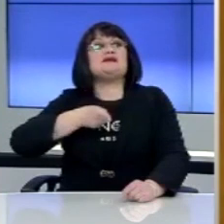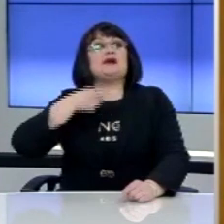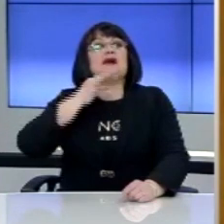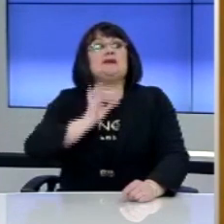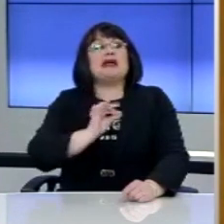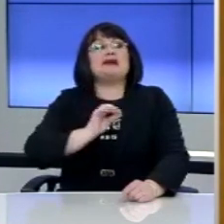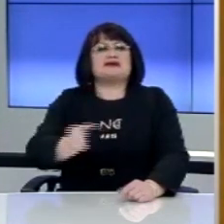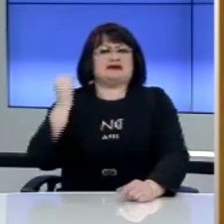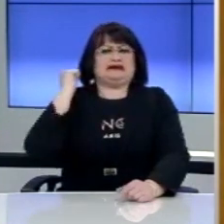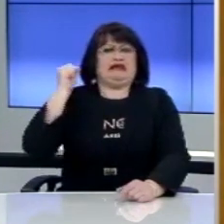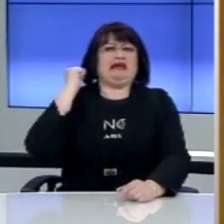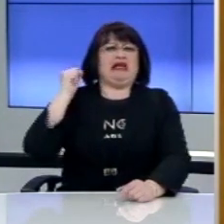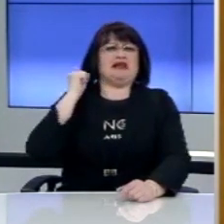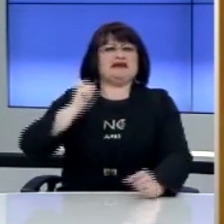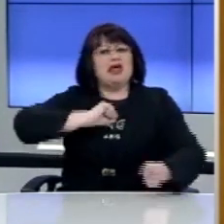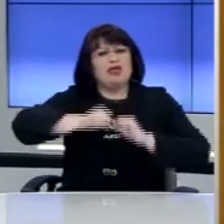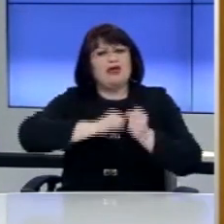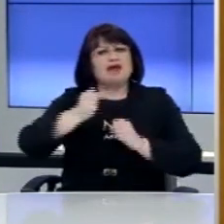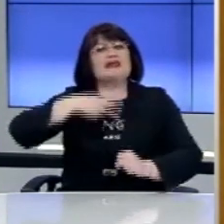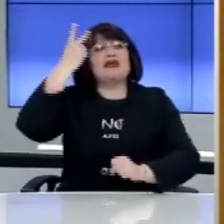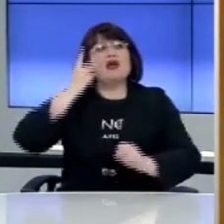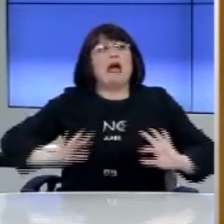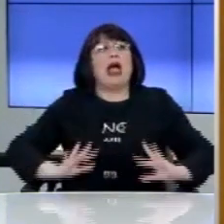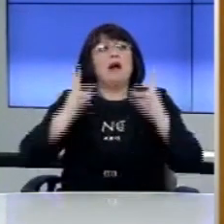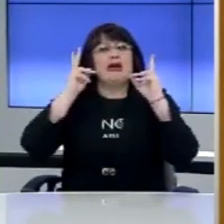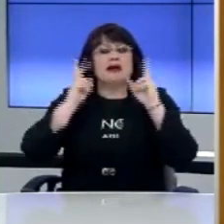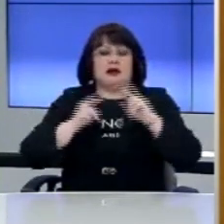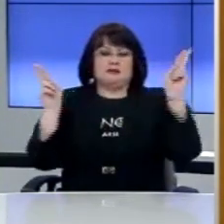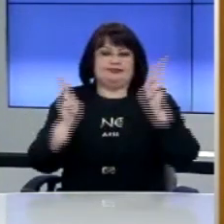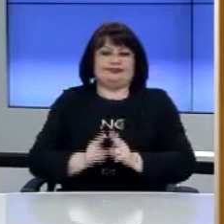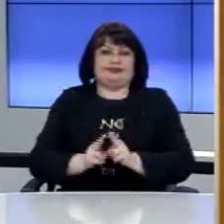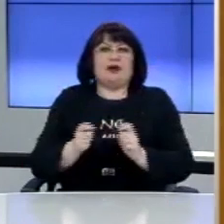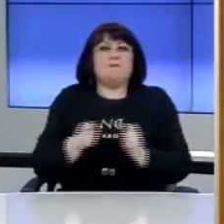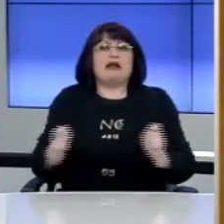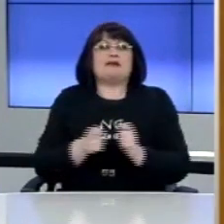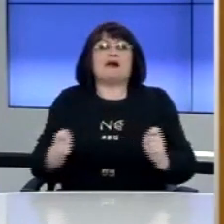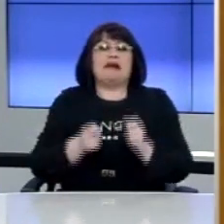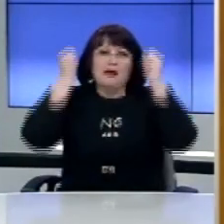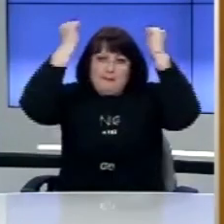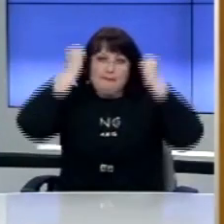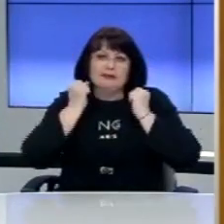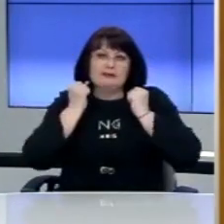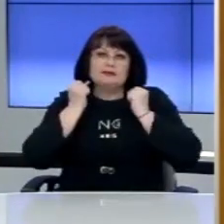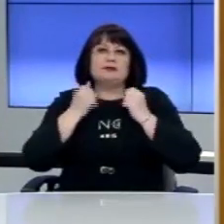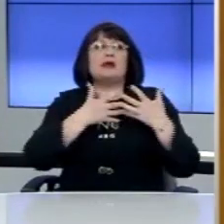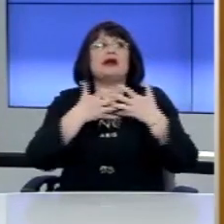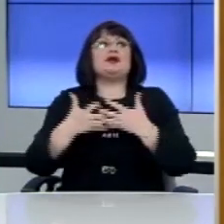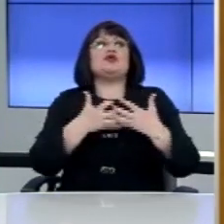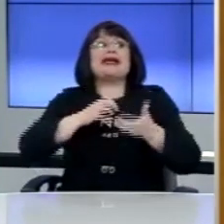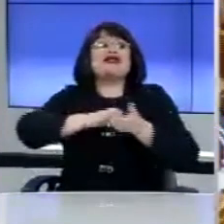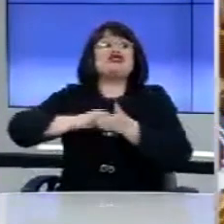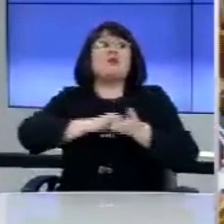τη συνδικαλιστική δράση και το δικαίωμα στην απεργία, με μέτρα σε βάρος της ίδιας της λειτουργίας των